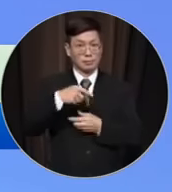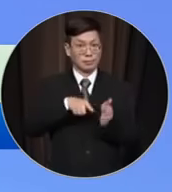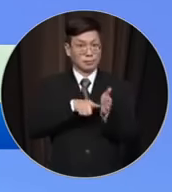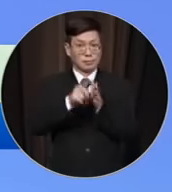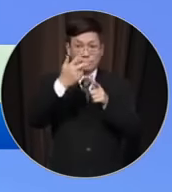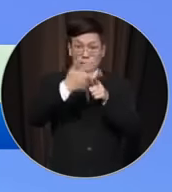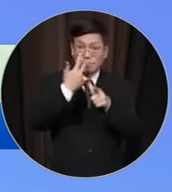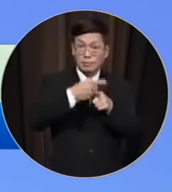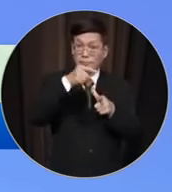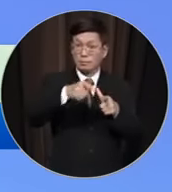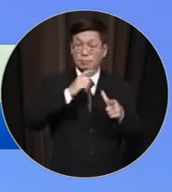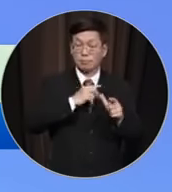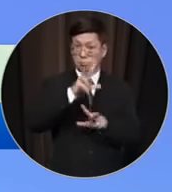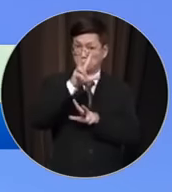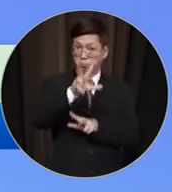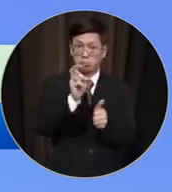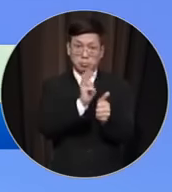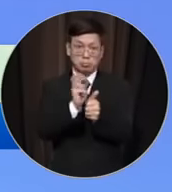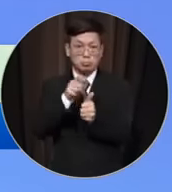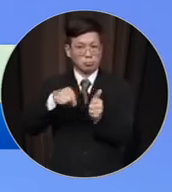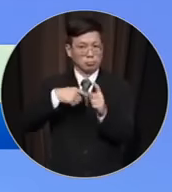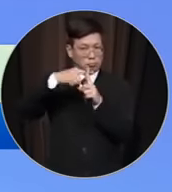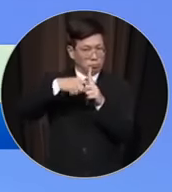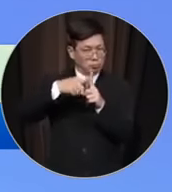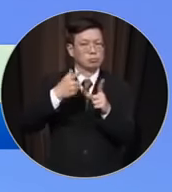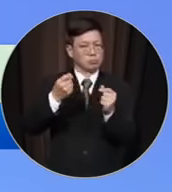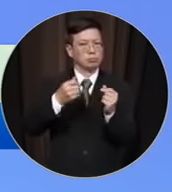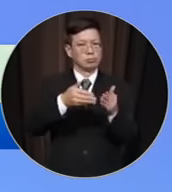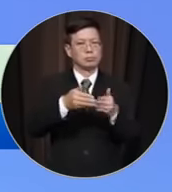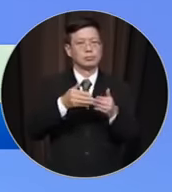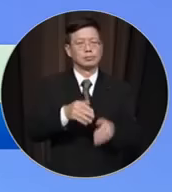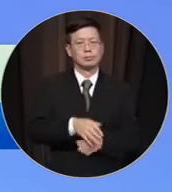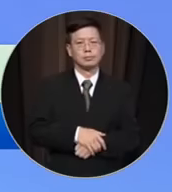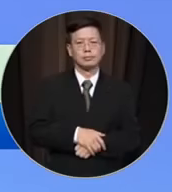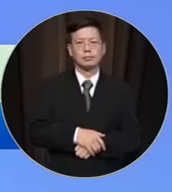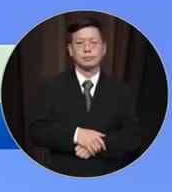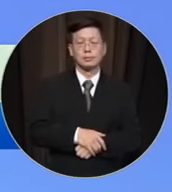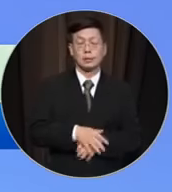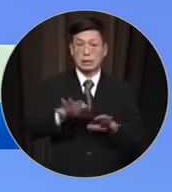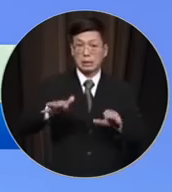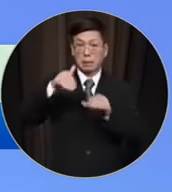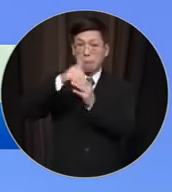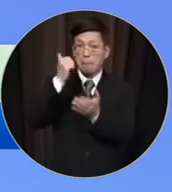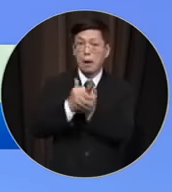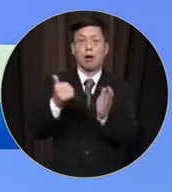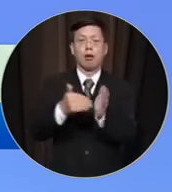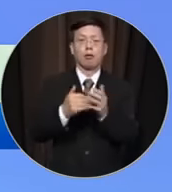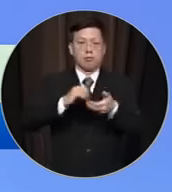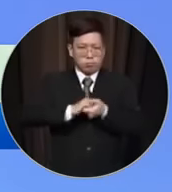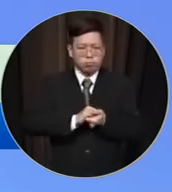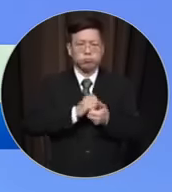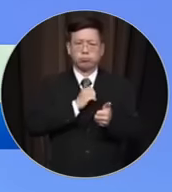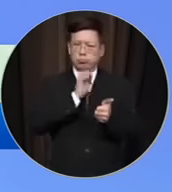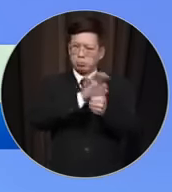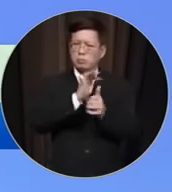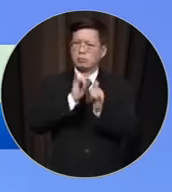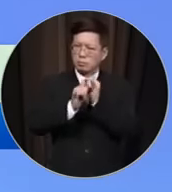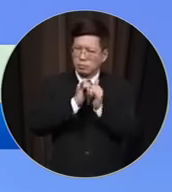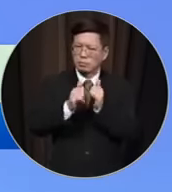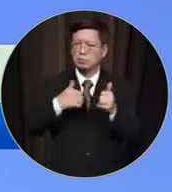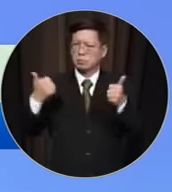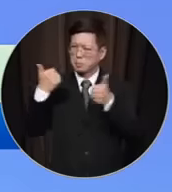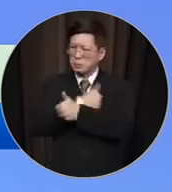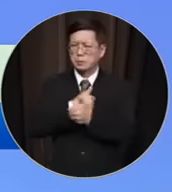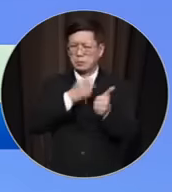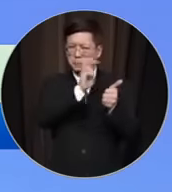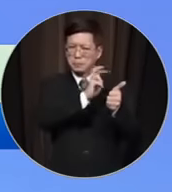的实质审查跟监督的能力也非常的重要，因为好不容易选上，一定要好好为民喉舌，为